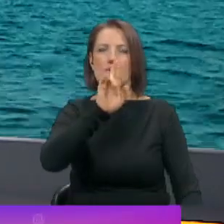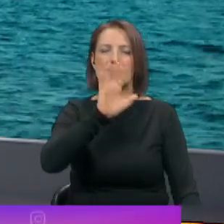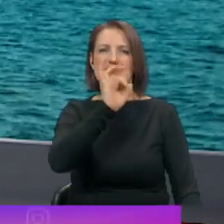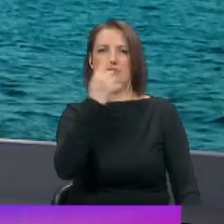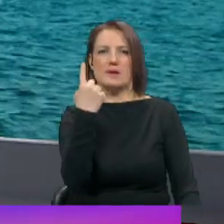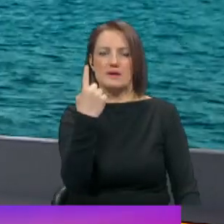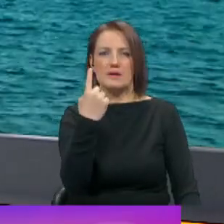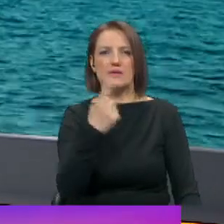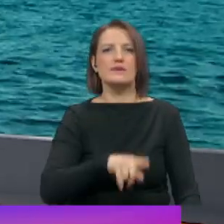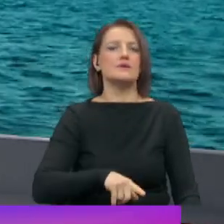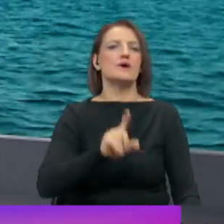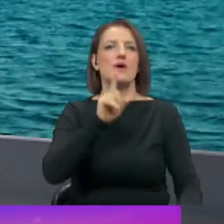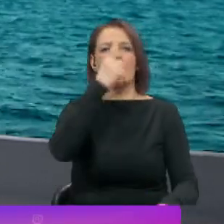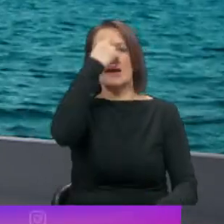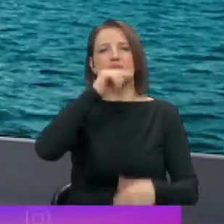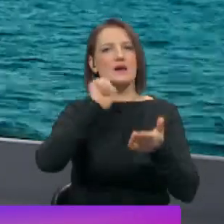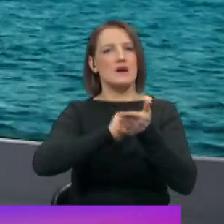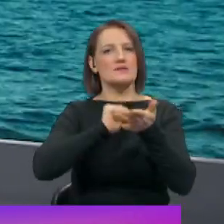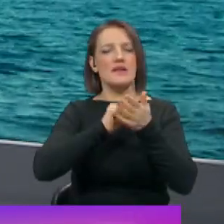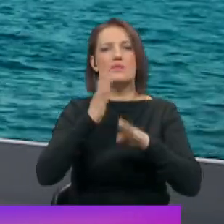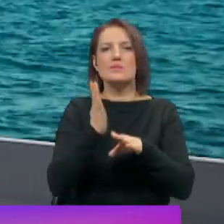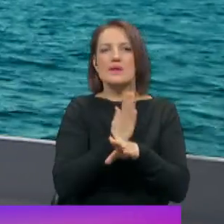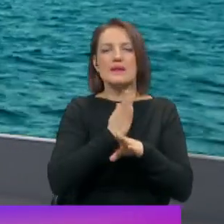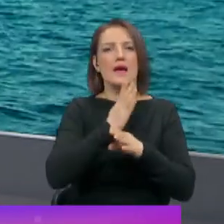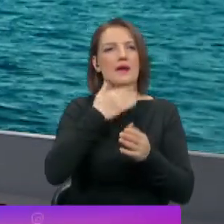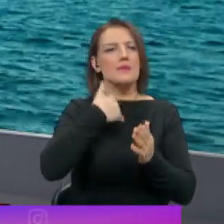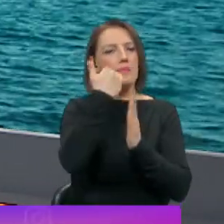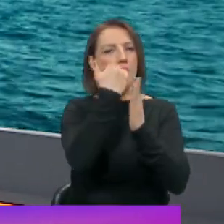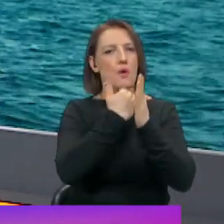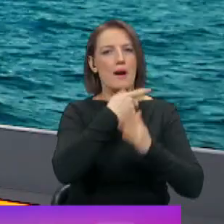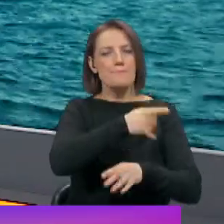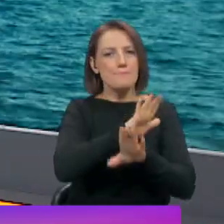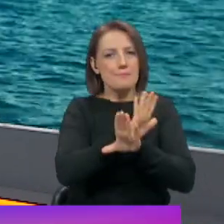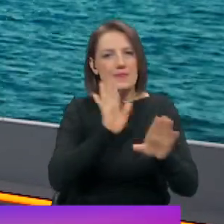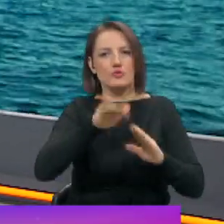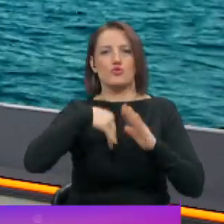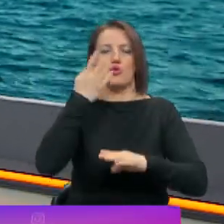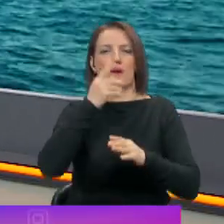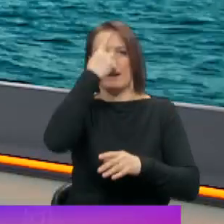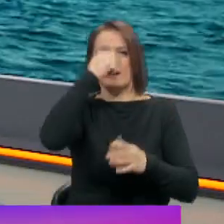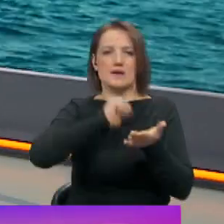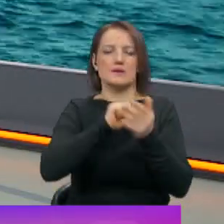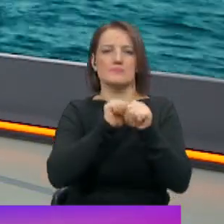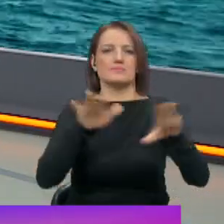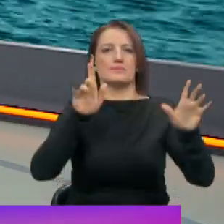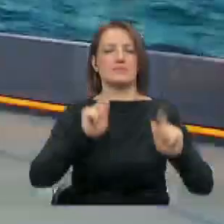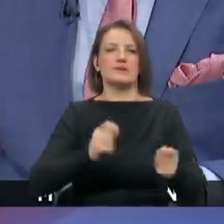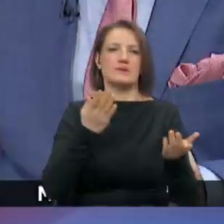01 o saatlerde yayınlanan Resmi Gazete nedense programın bitimine denk geldi